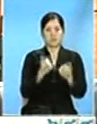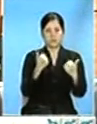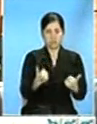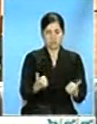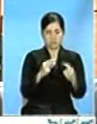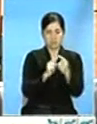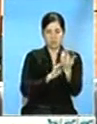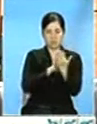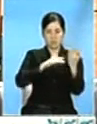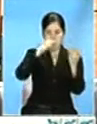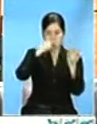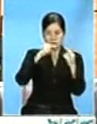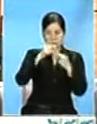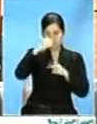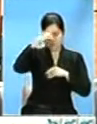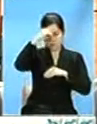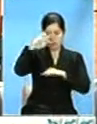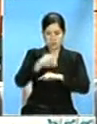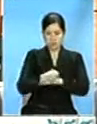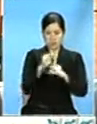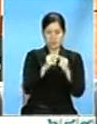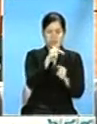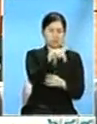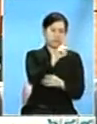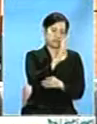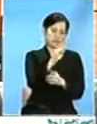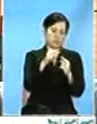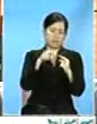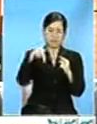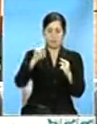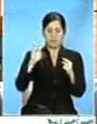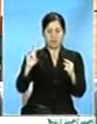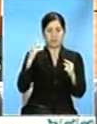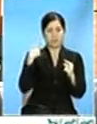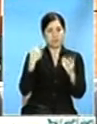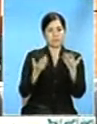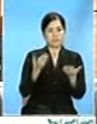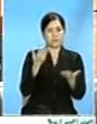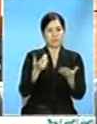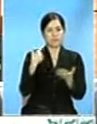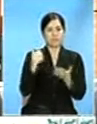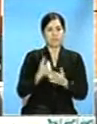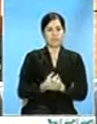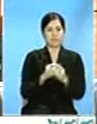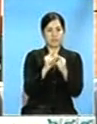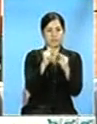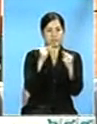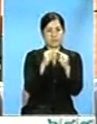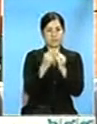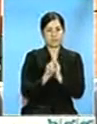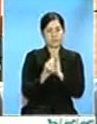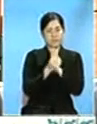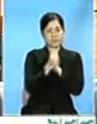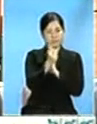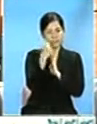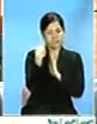เนี่ยอาจจะจบป.4จบป.7ท่านธานินทร์ก็เช่นกันท่านเจริญก็เช่นกันขออนุญาตที่เอ่ยนามนะครับนั่นคือ